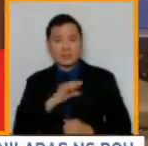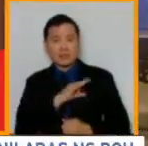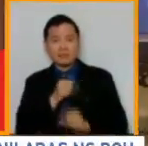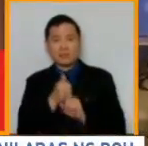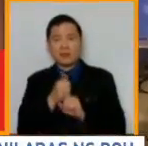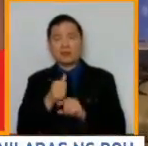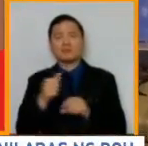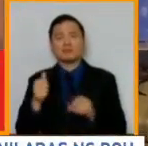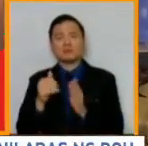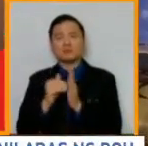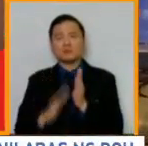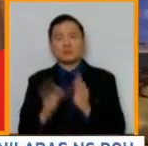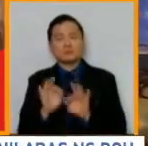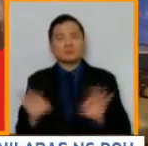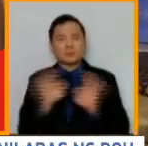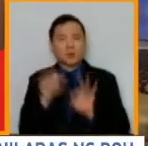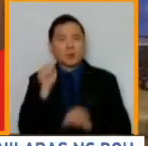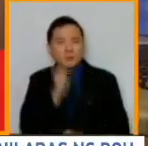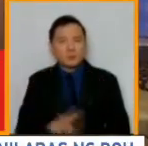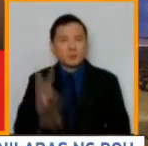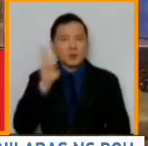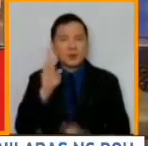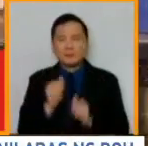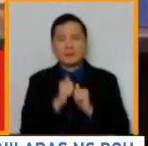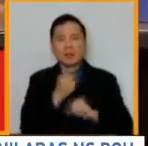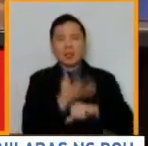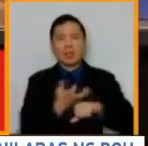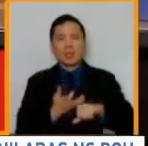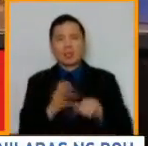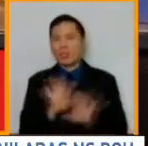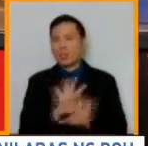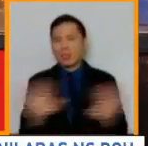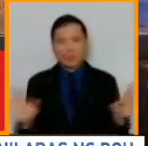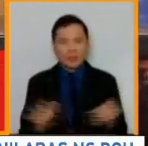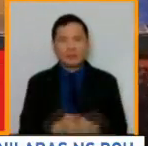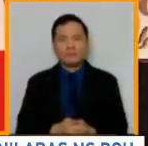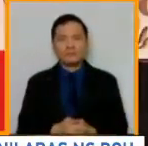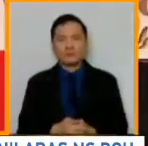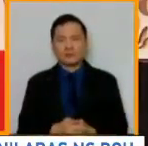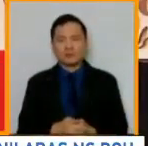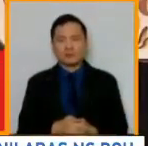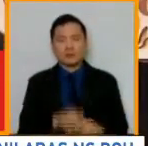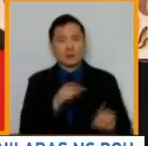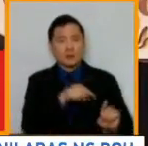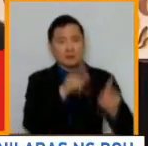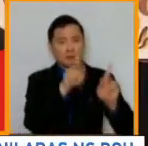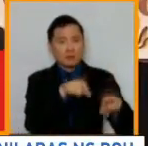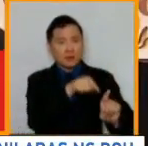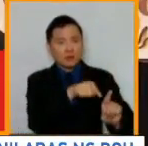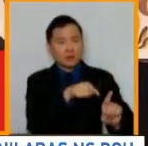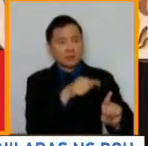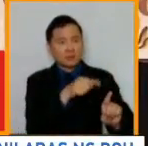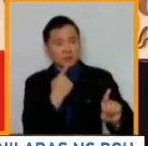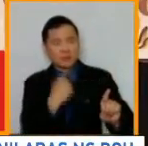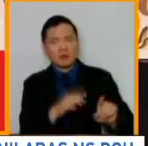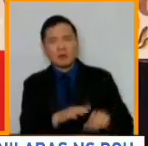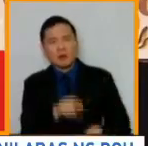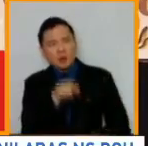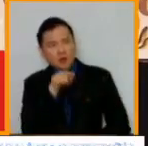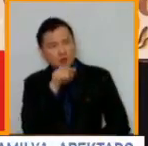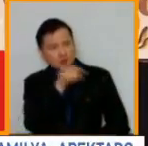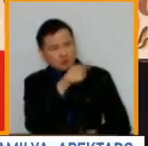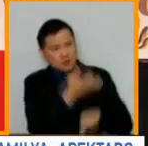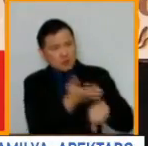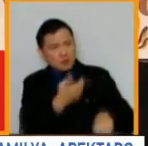siya at hindi na biktima. Panawagan niya sa lalaking nagtangka manloko sa kanya. Kung ako man po yung nabiktima ninyo, malaki po